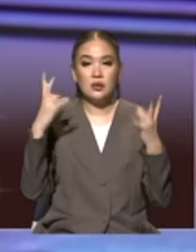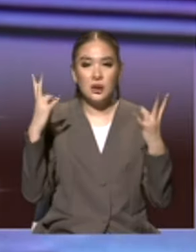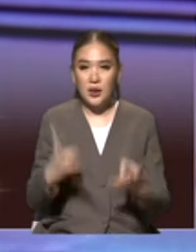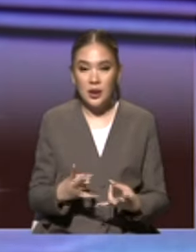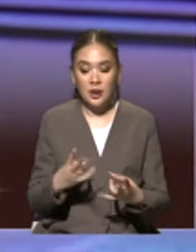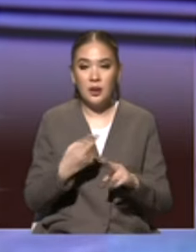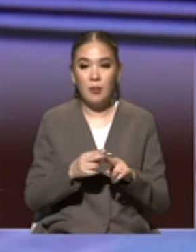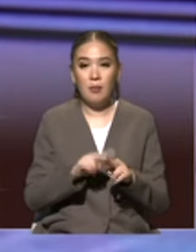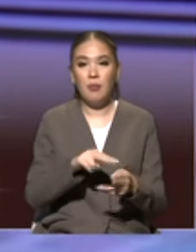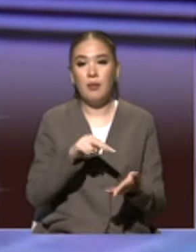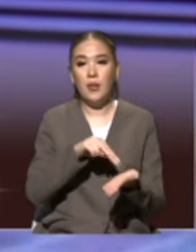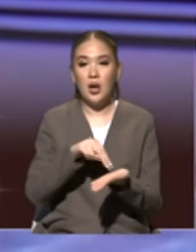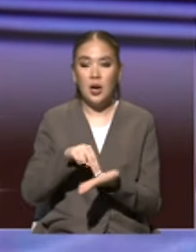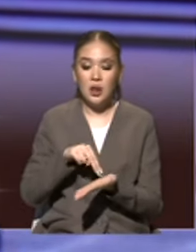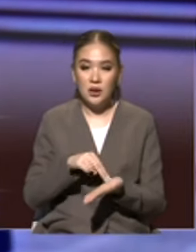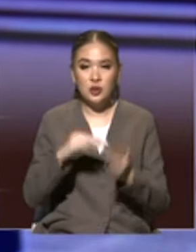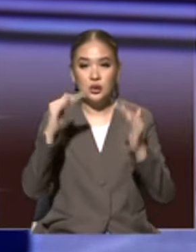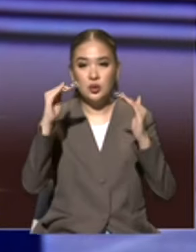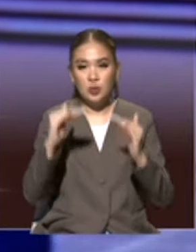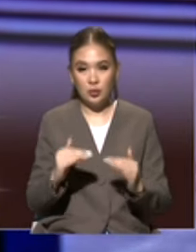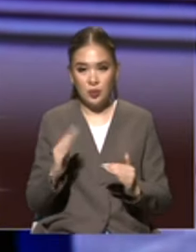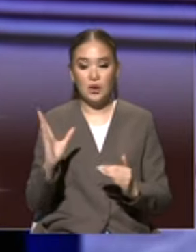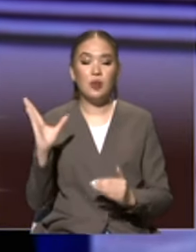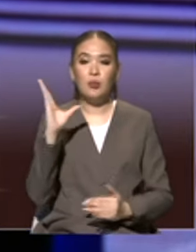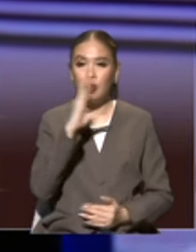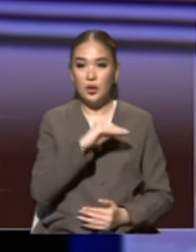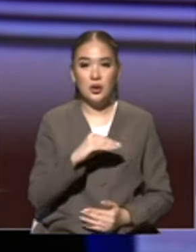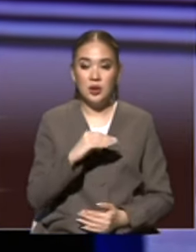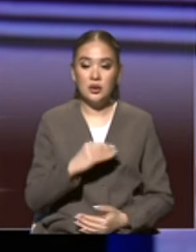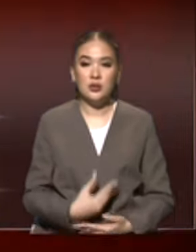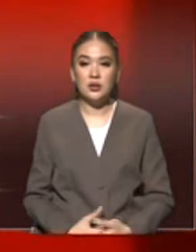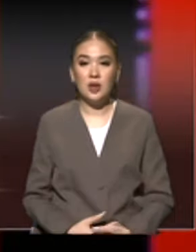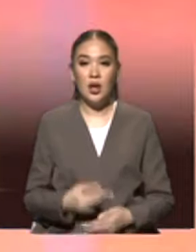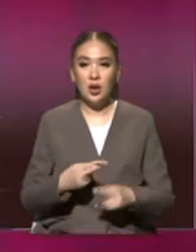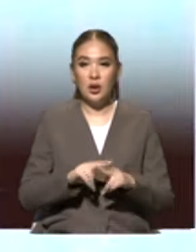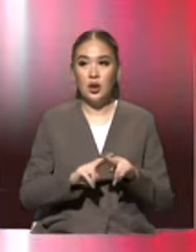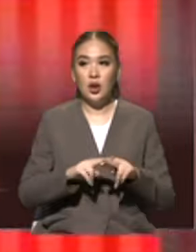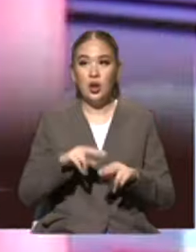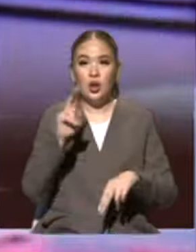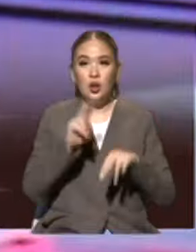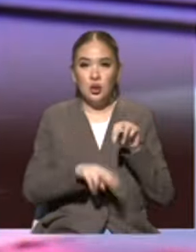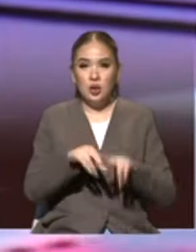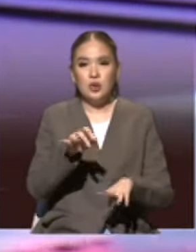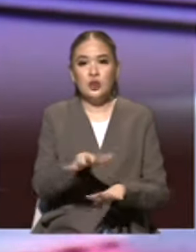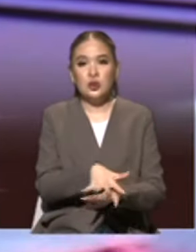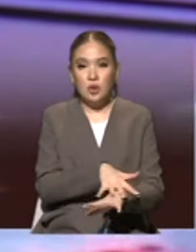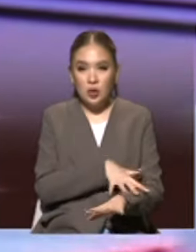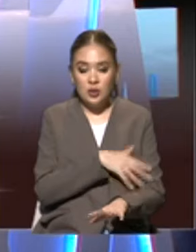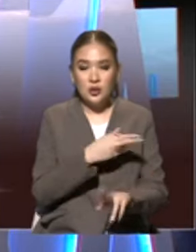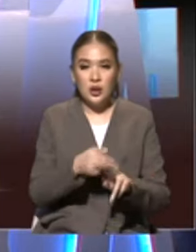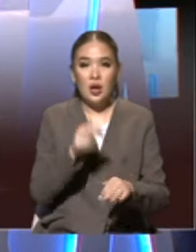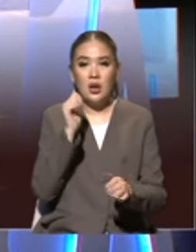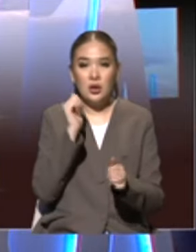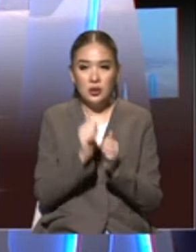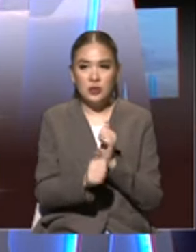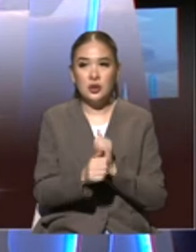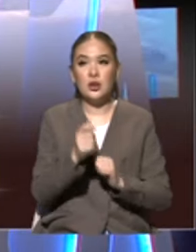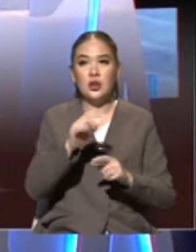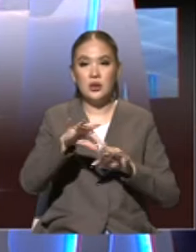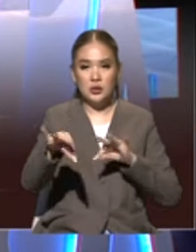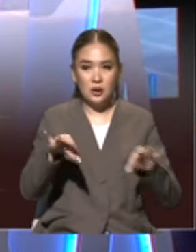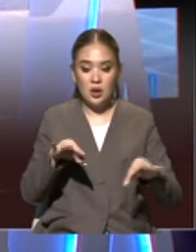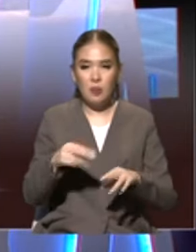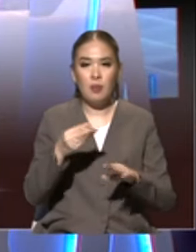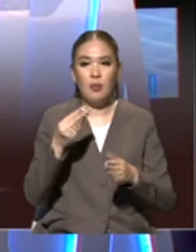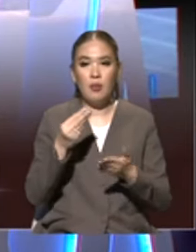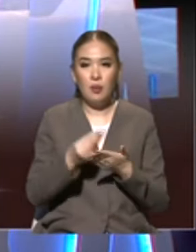мүліктердің бағаларының төмендеуіне де ықпал етеді белгілі дәрежеде. Өйткені неғұрлым құрылыс созылған сайын, әрбір шаршы метрінде бағасы қымбаттай